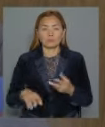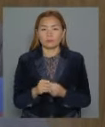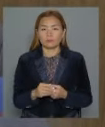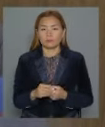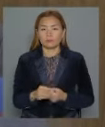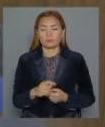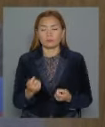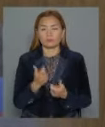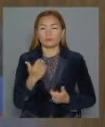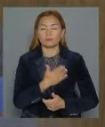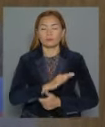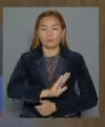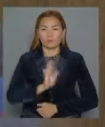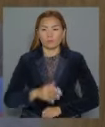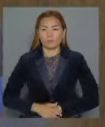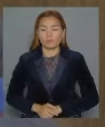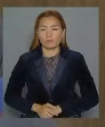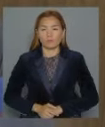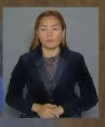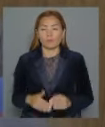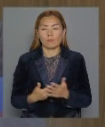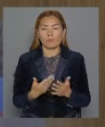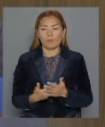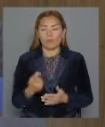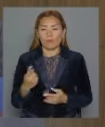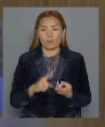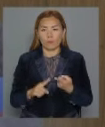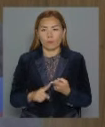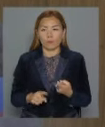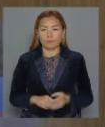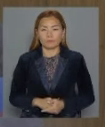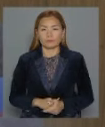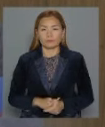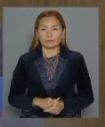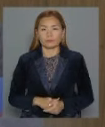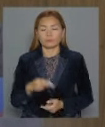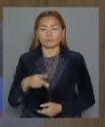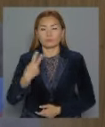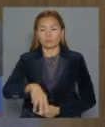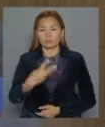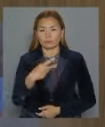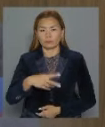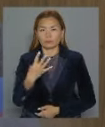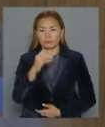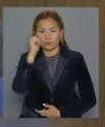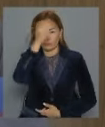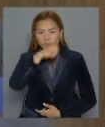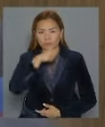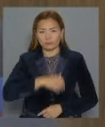мүмкіндіктер қарастырылған. Бұл мүмкіндіктерді атап кететін болсақ, бірінші осы жылы бізде 2023-2024 оқу жылына